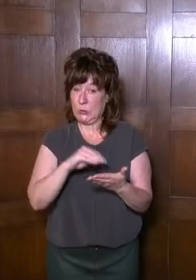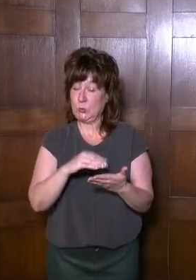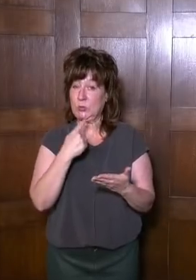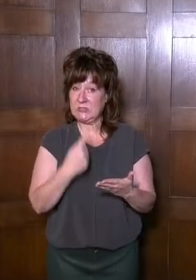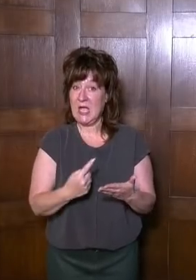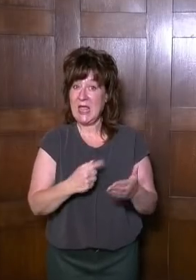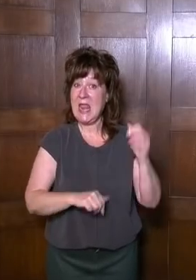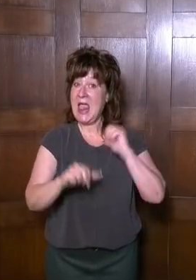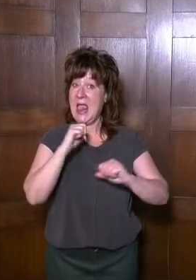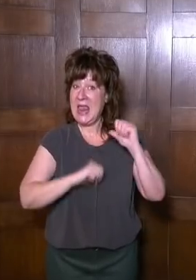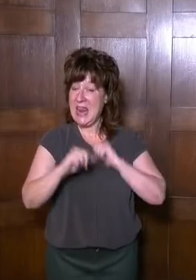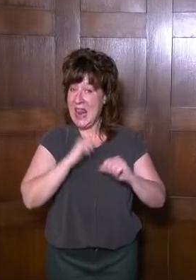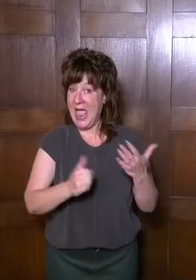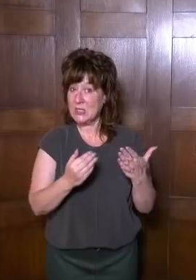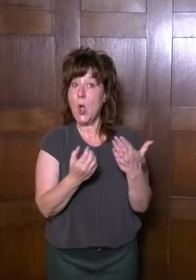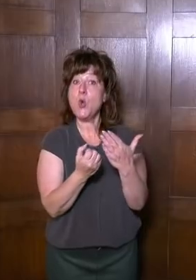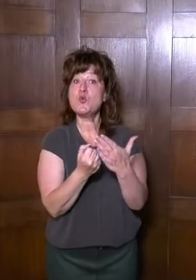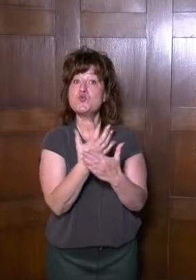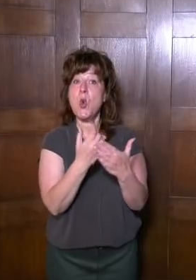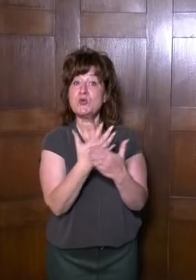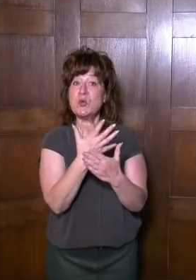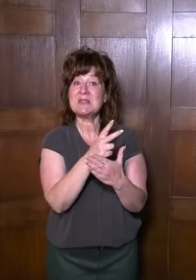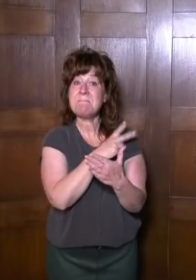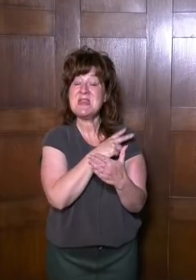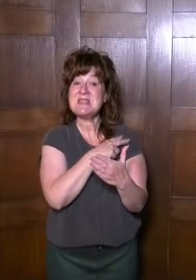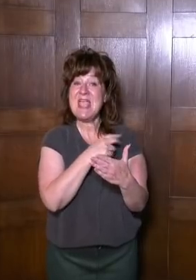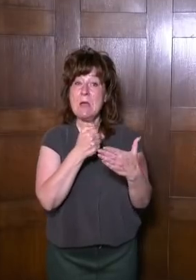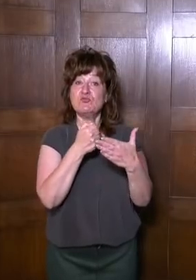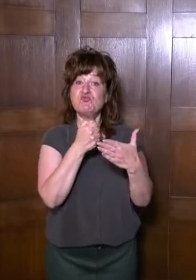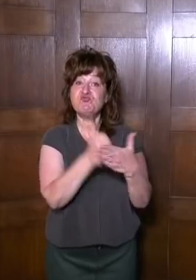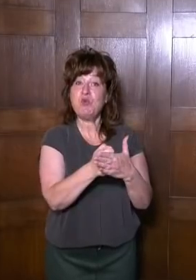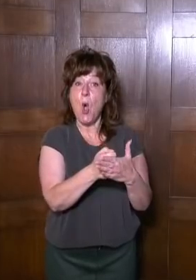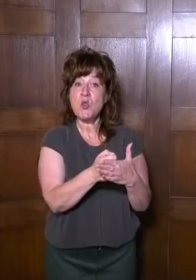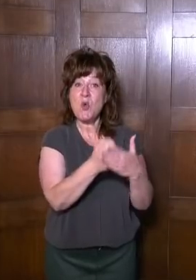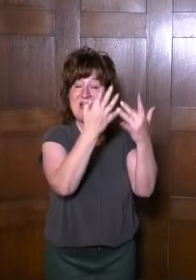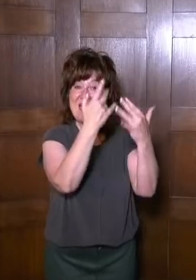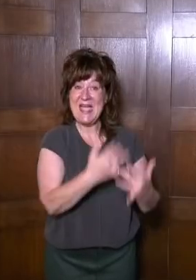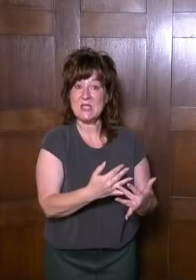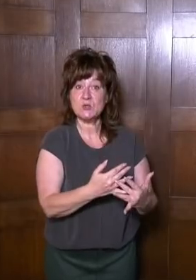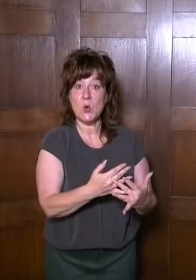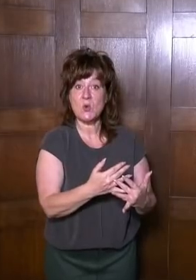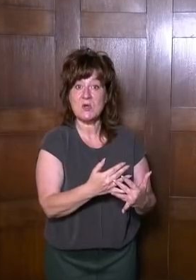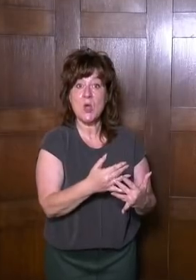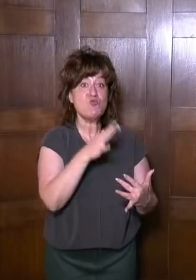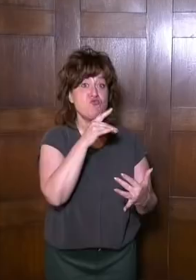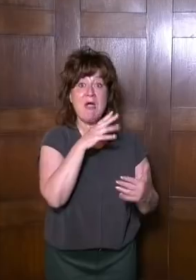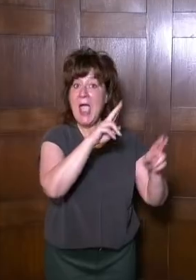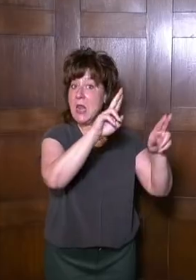leider vom Kultus, wo wir unsere Stornorechnungen geltend gemacht haben, noch nicht einmal eine